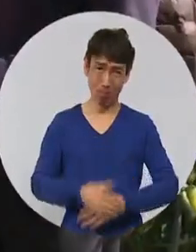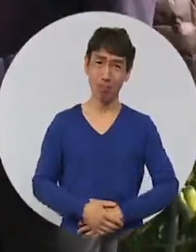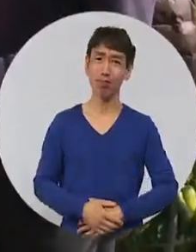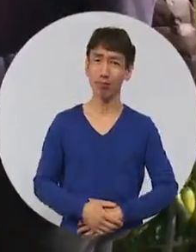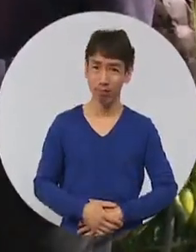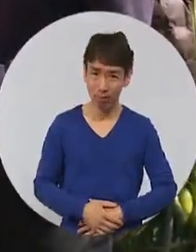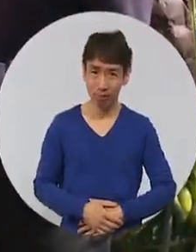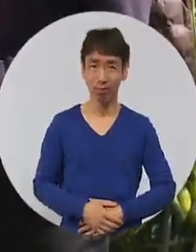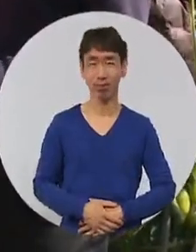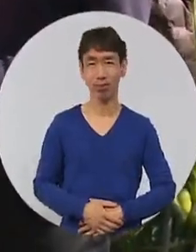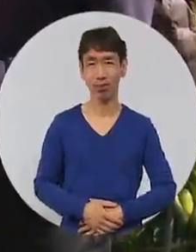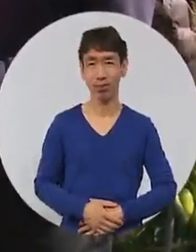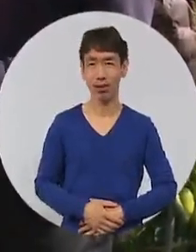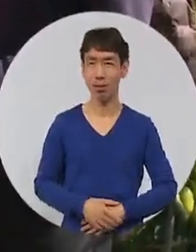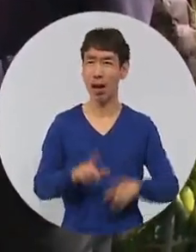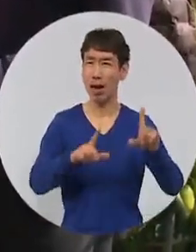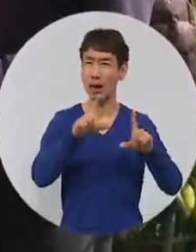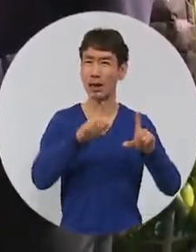ト値段がいいんで、